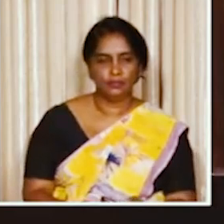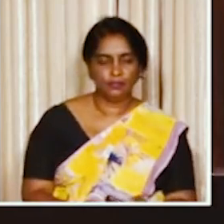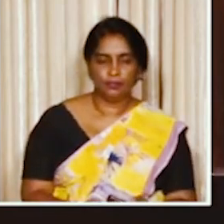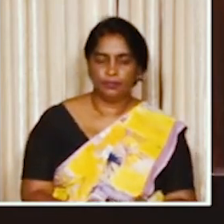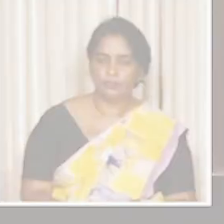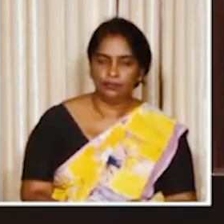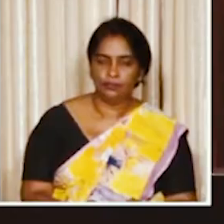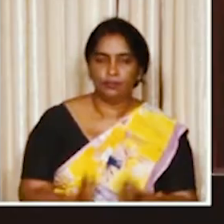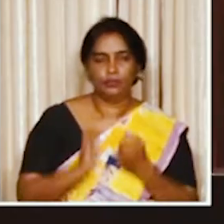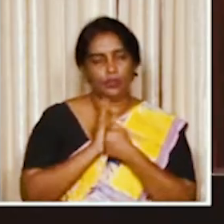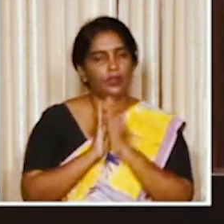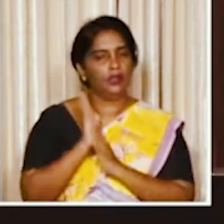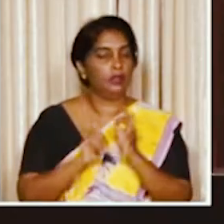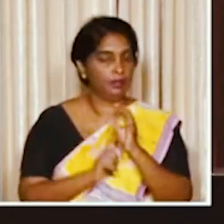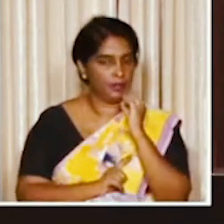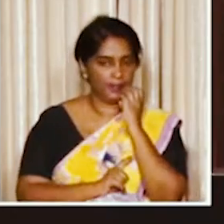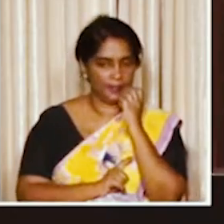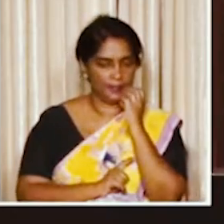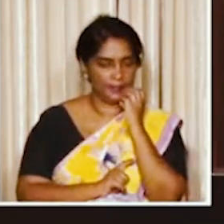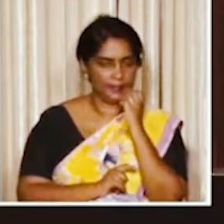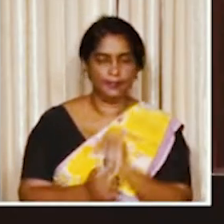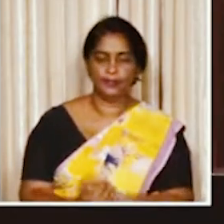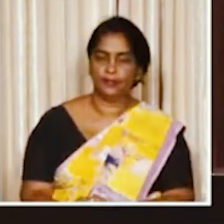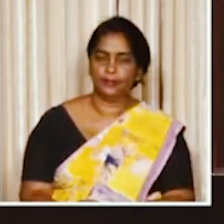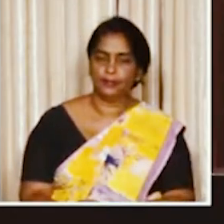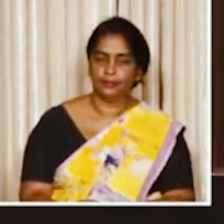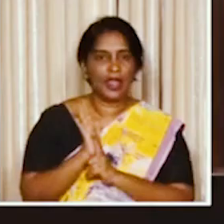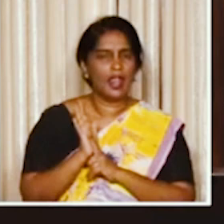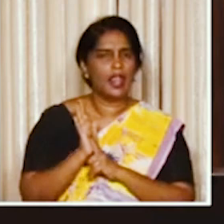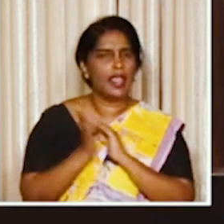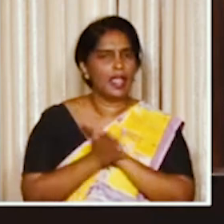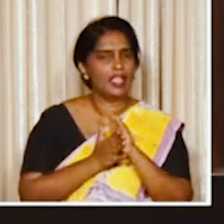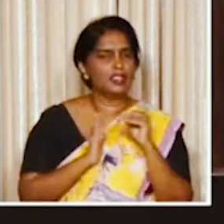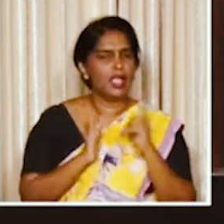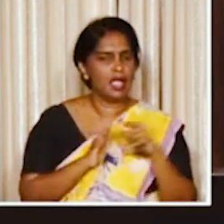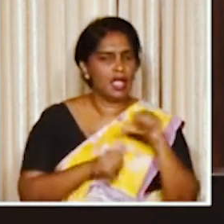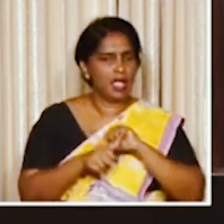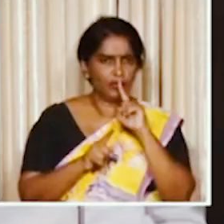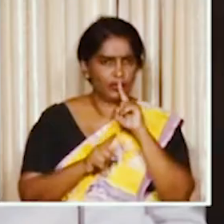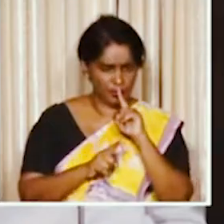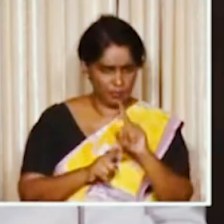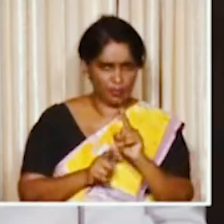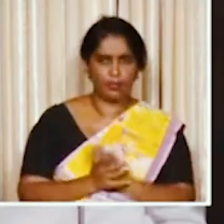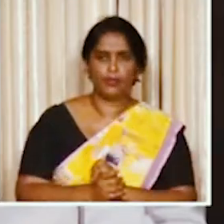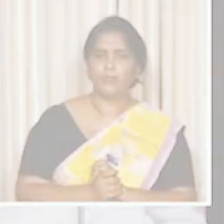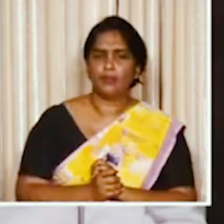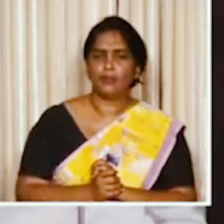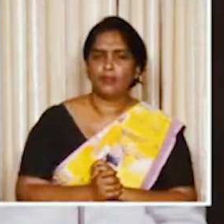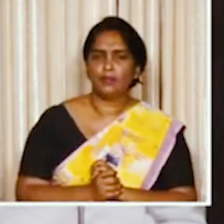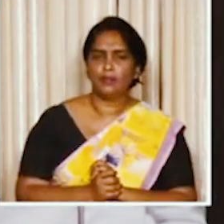கௌரவ அமைச்சர் அவர்களே, நீங்கள் இந்த எல்எச்ஐ நிறுவனம் சம்பந்தமாக குறிப்பிட்டீர்கள். குறிப்பாக துறைமுக நிர்மாண கட்டுமான